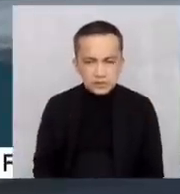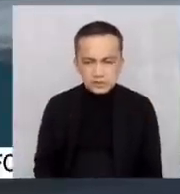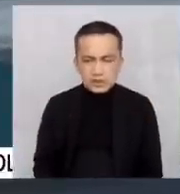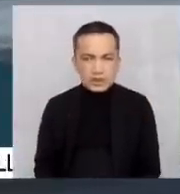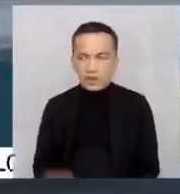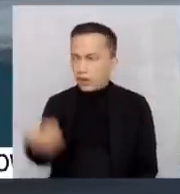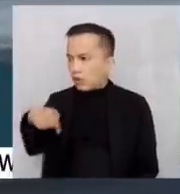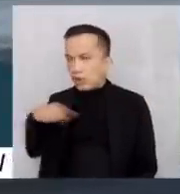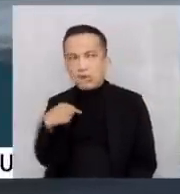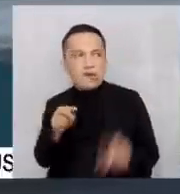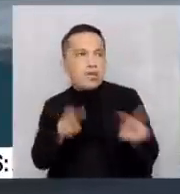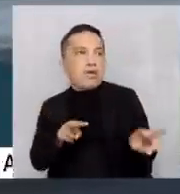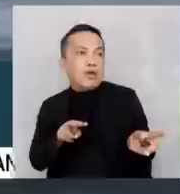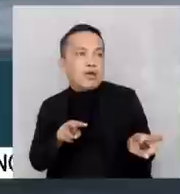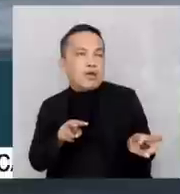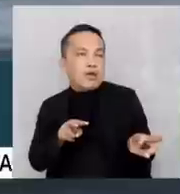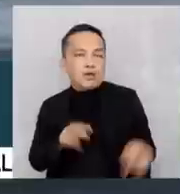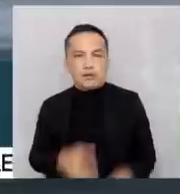Kasi,